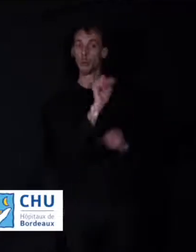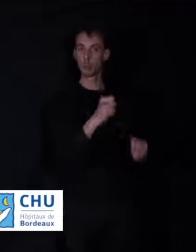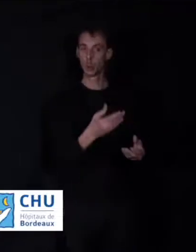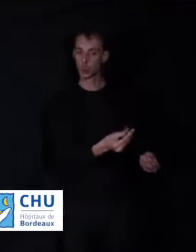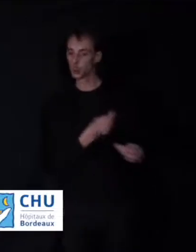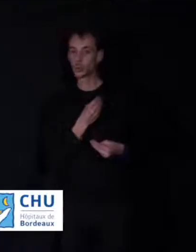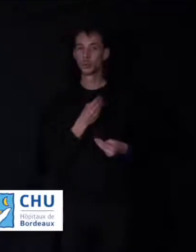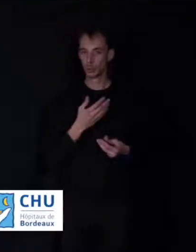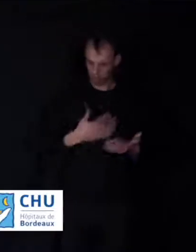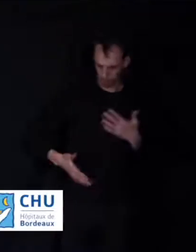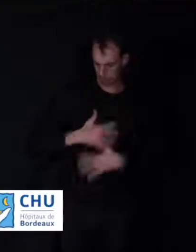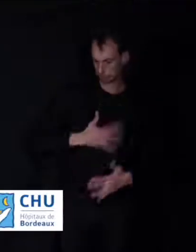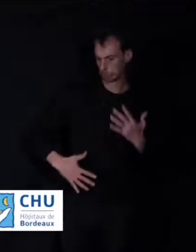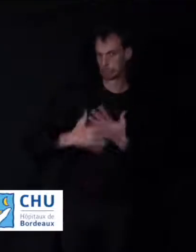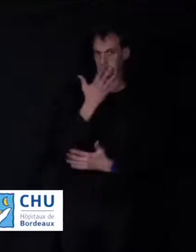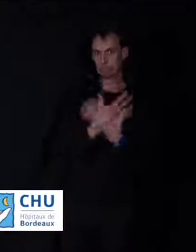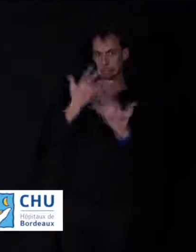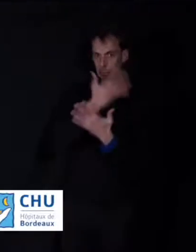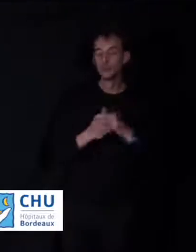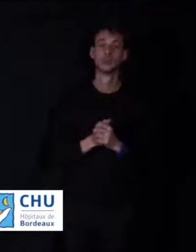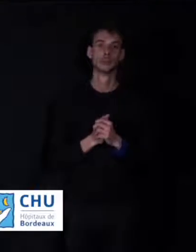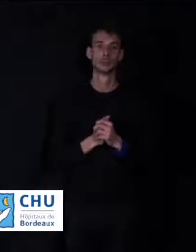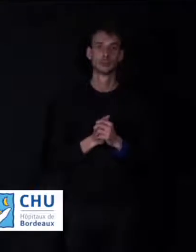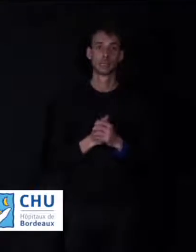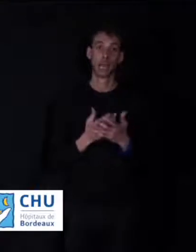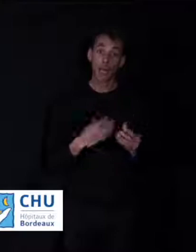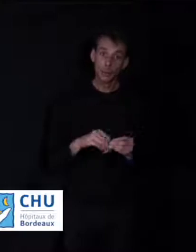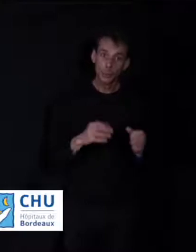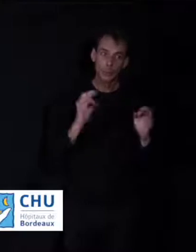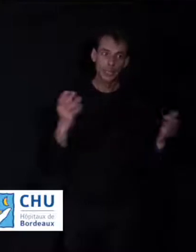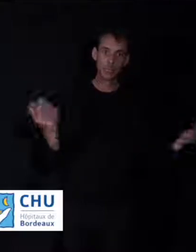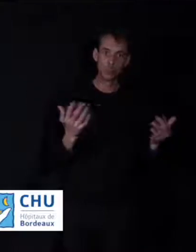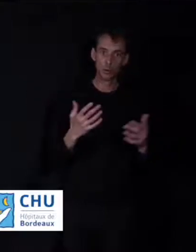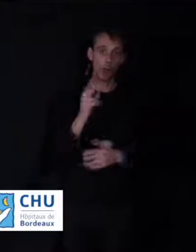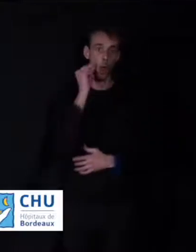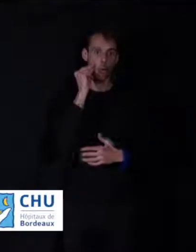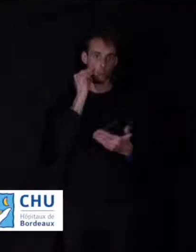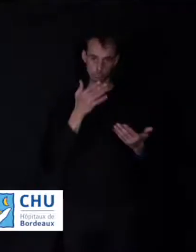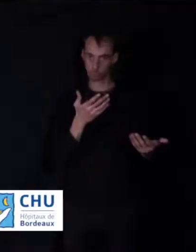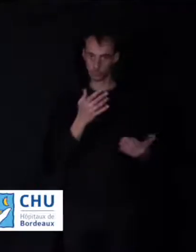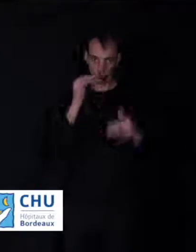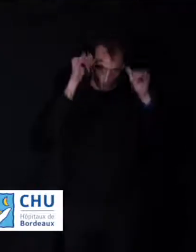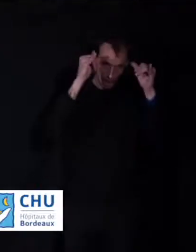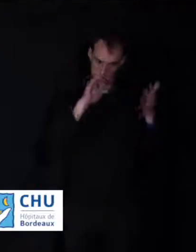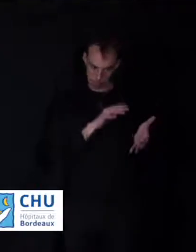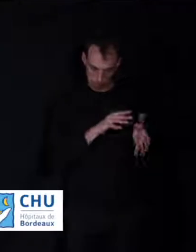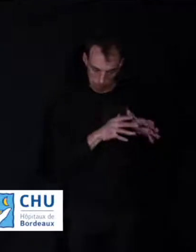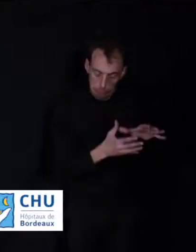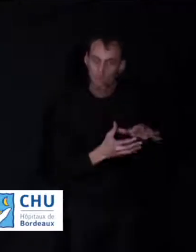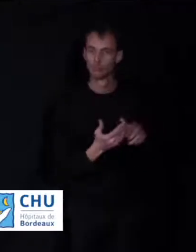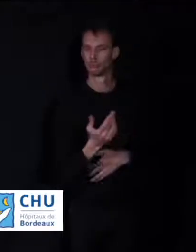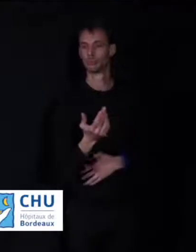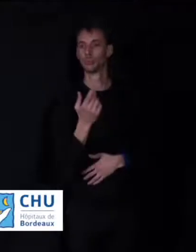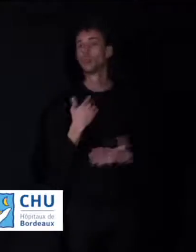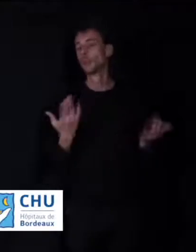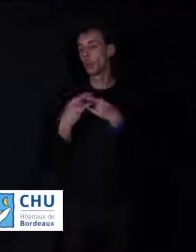vaccine rapprochait l'homme du bovin. Encore une fois, on est chez Mola, et je me suis dit, faisons un petit peu de poésie. Poésie